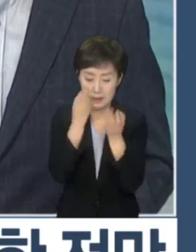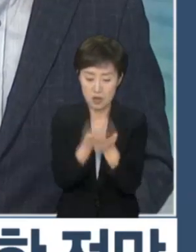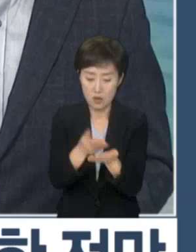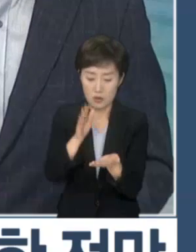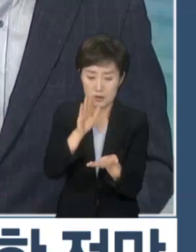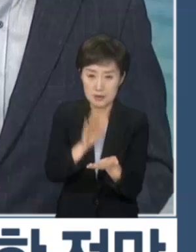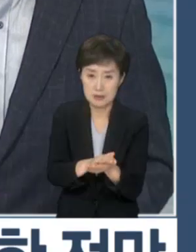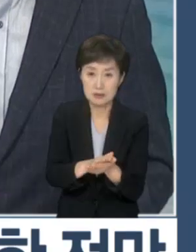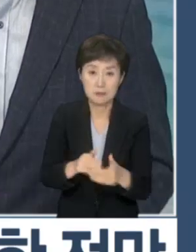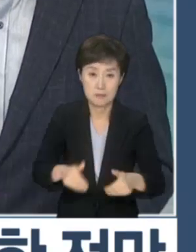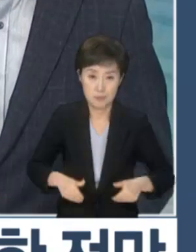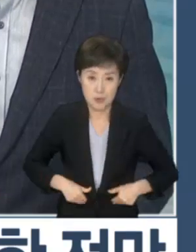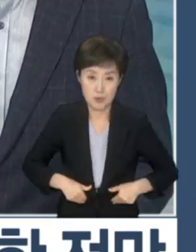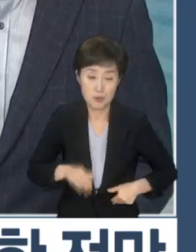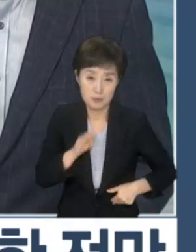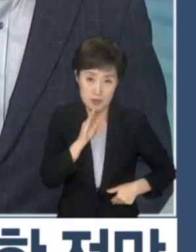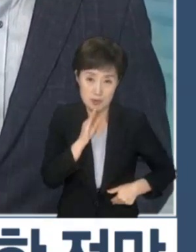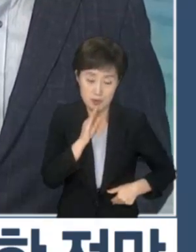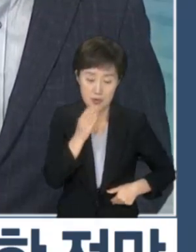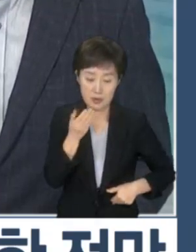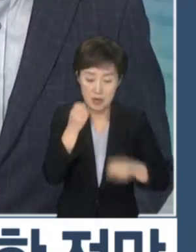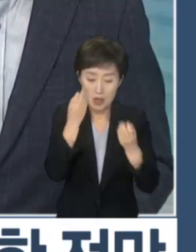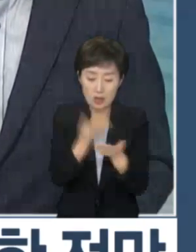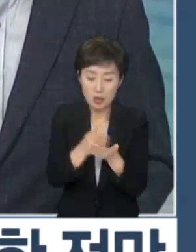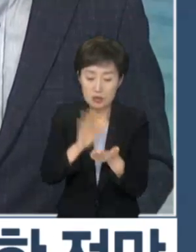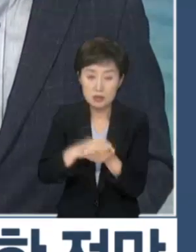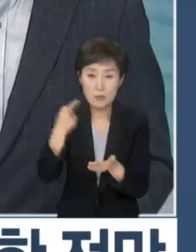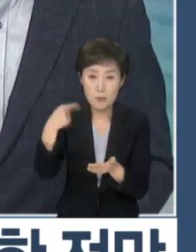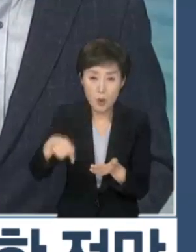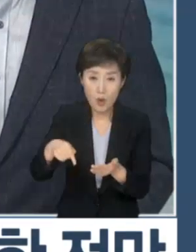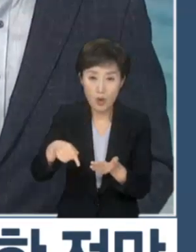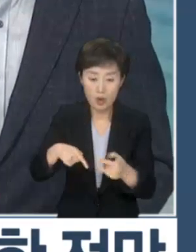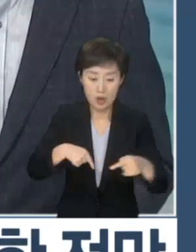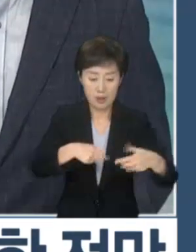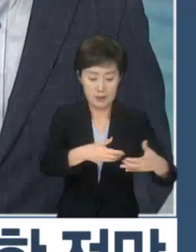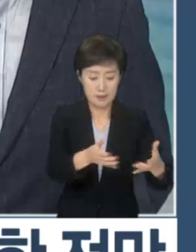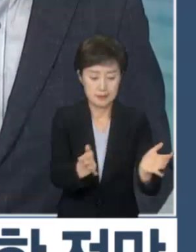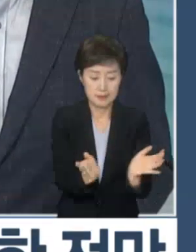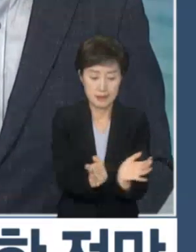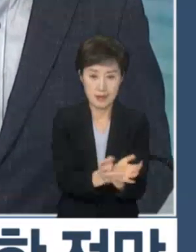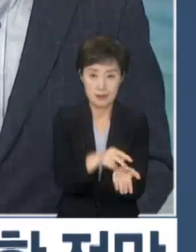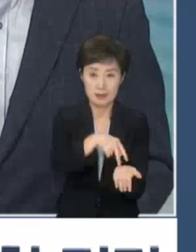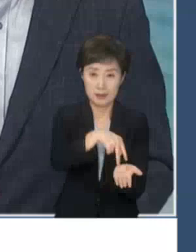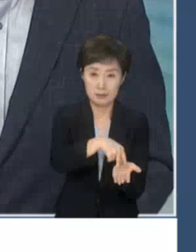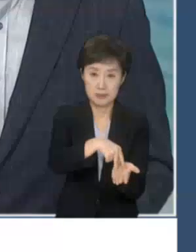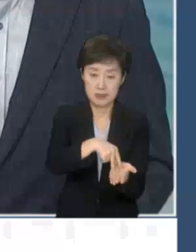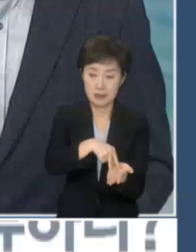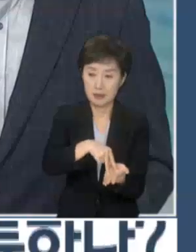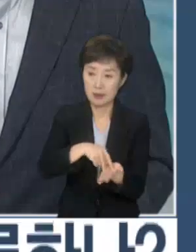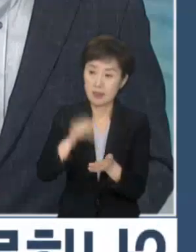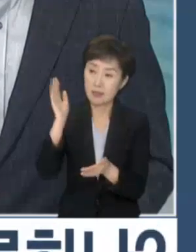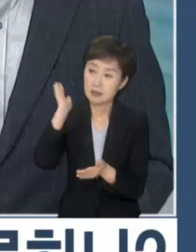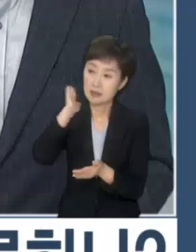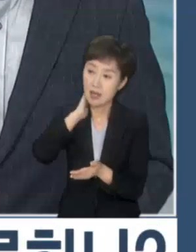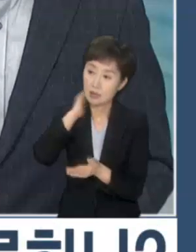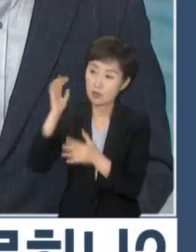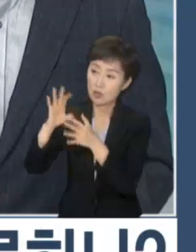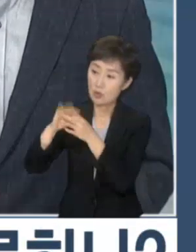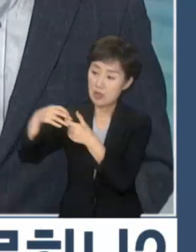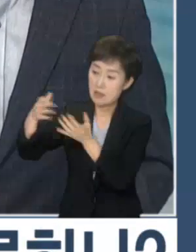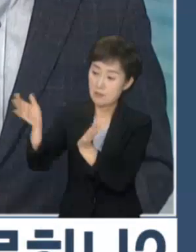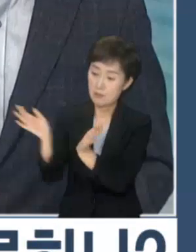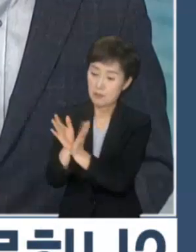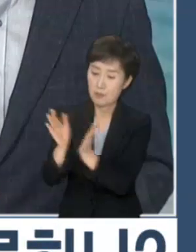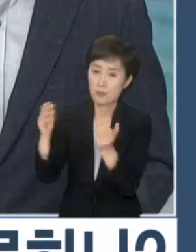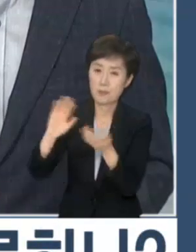축인 당정 관계에 있어서의 변화, 그러려면 용산의 변화와 정부의 변화까지 함께 이야기할